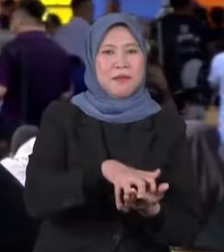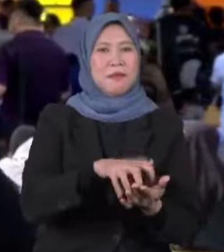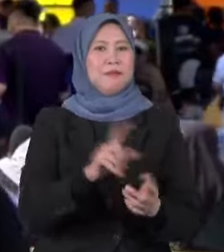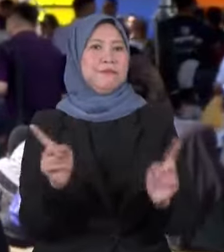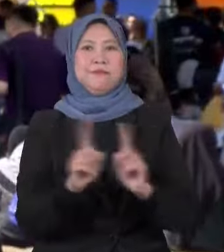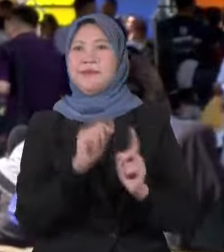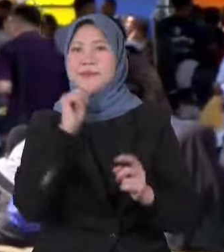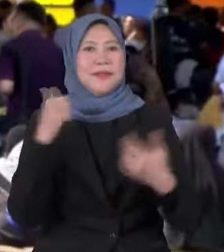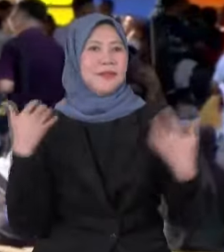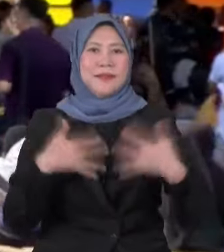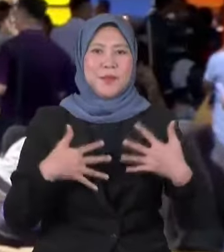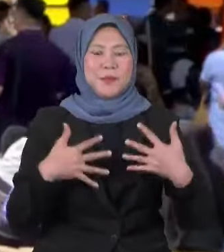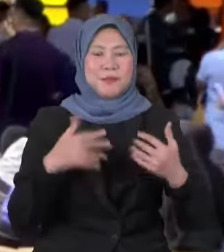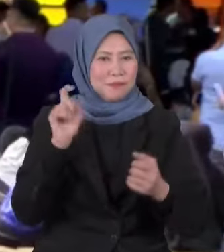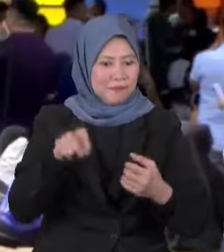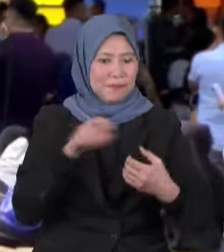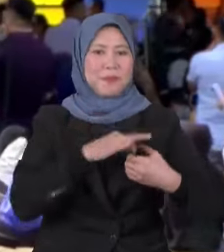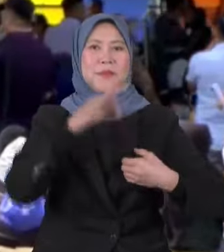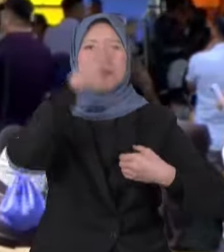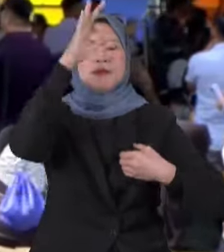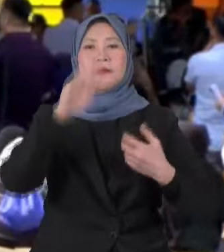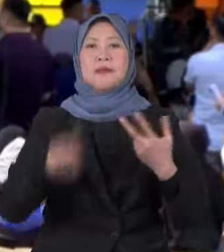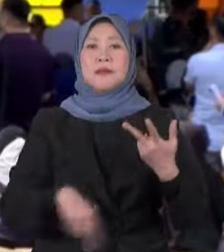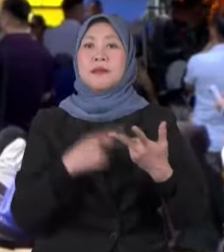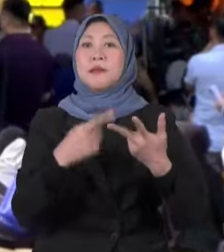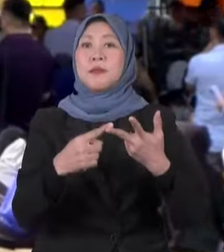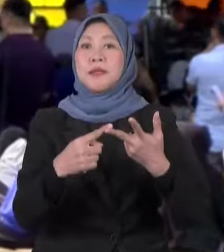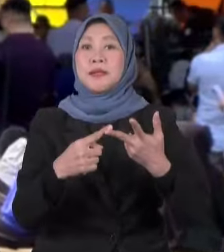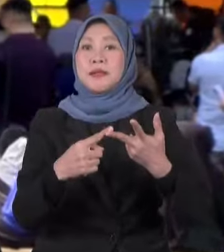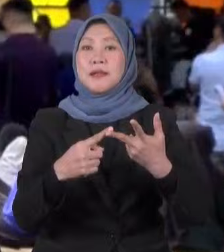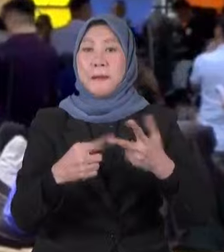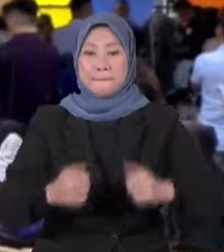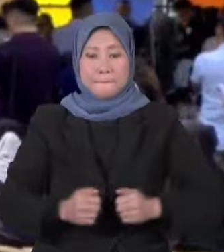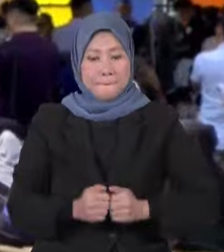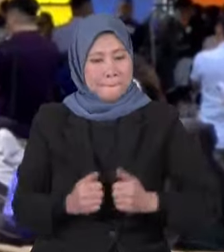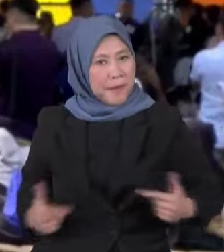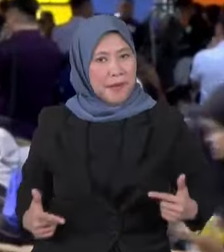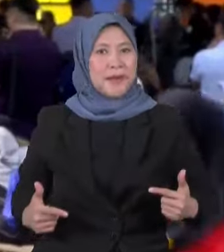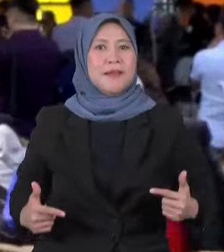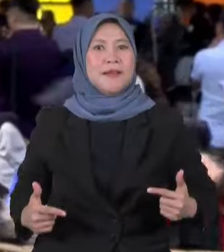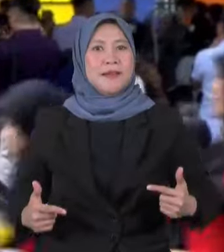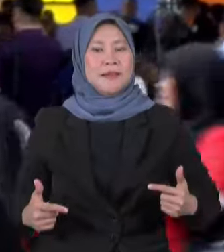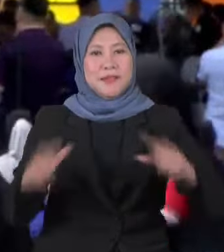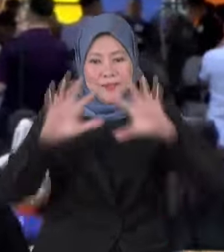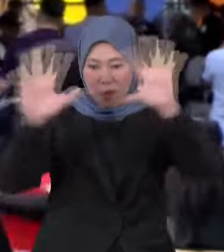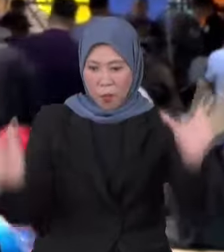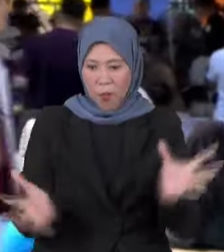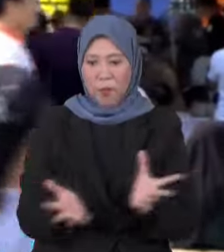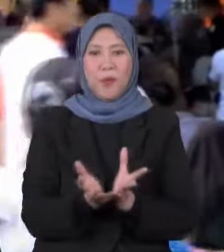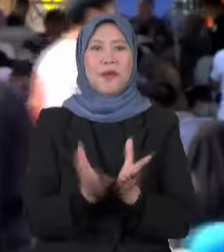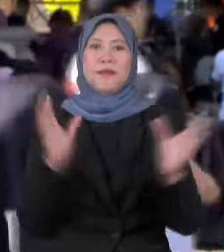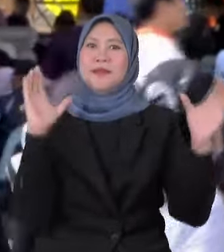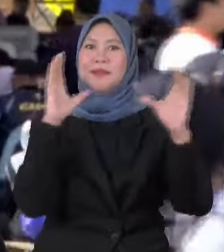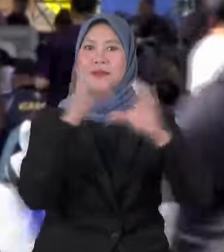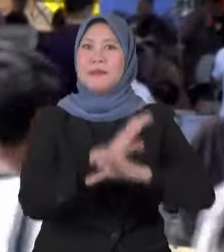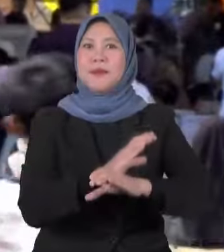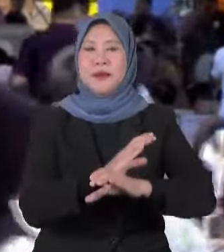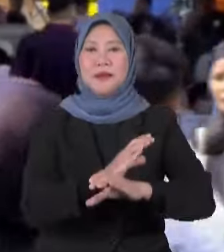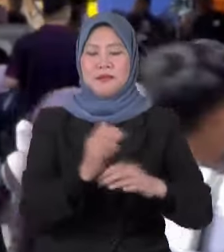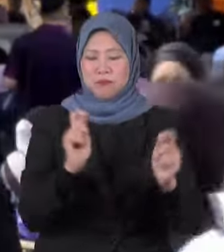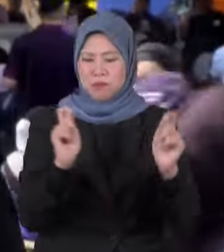balik. Dan yang ketiga, saya ingat belia kena berani. Berani kerana dunia ni kan mencabar. Dunia ni